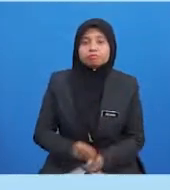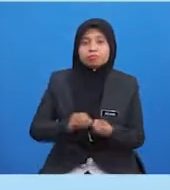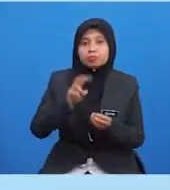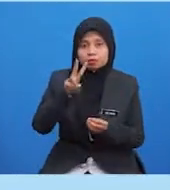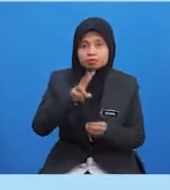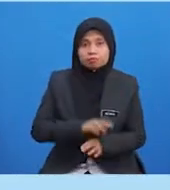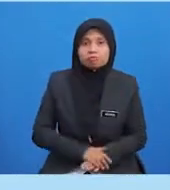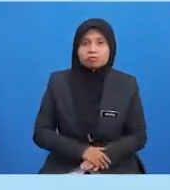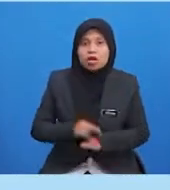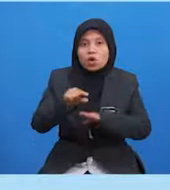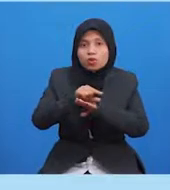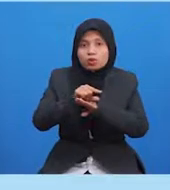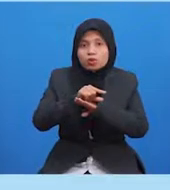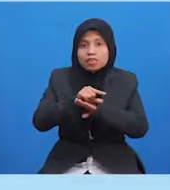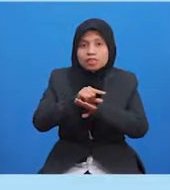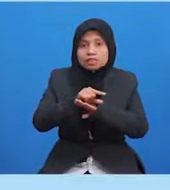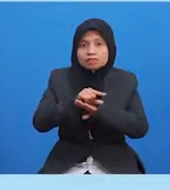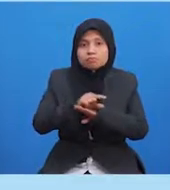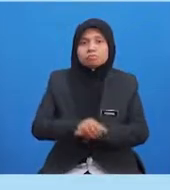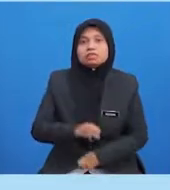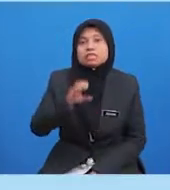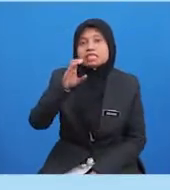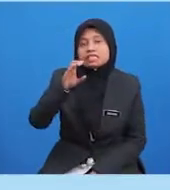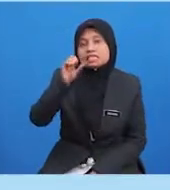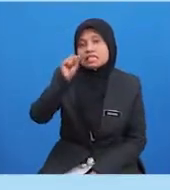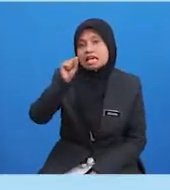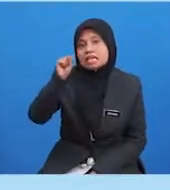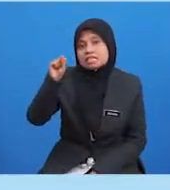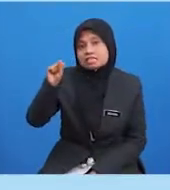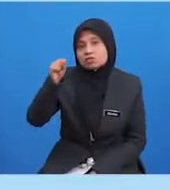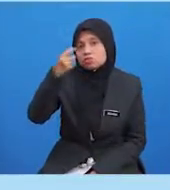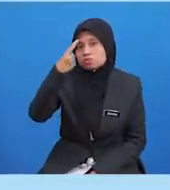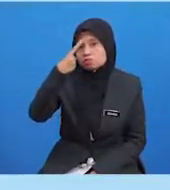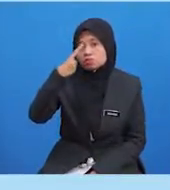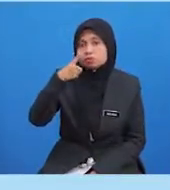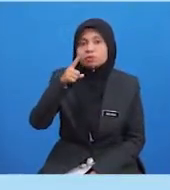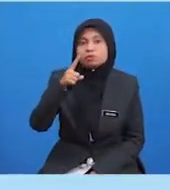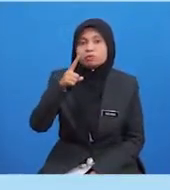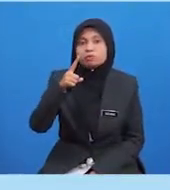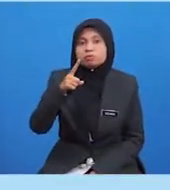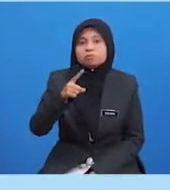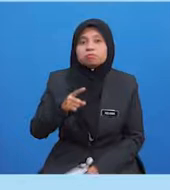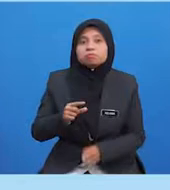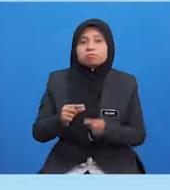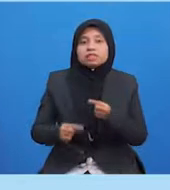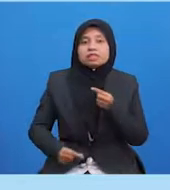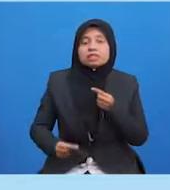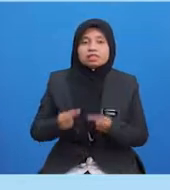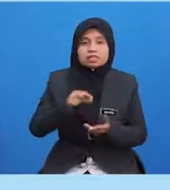Kedua, menggunakan Cascading Style Sheets CSS untuk menggayakan